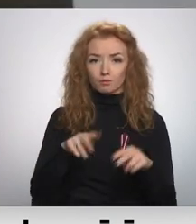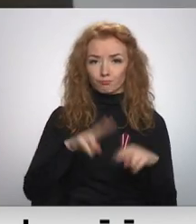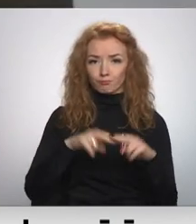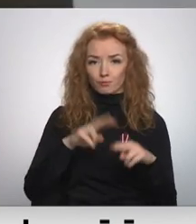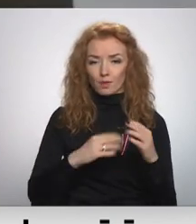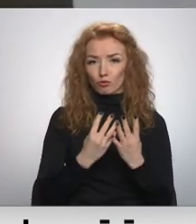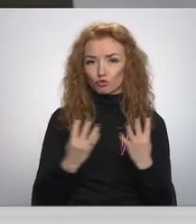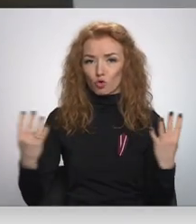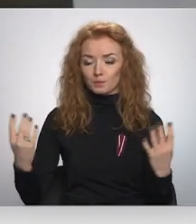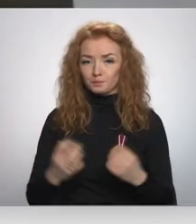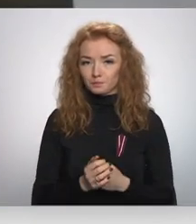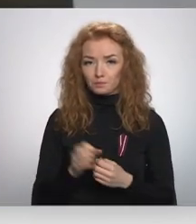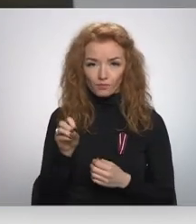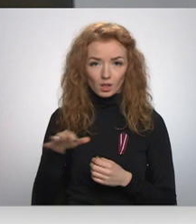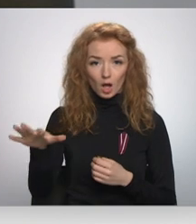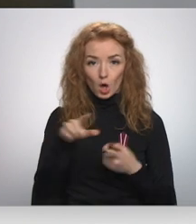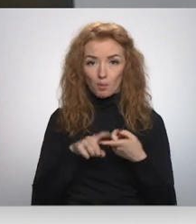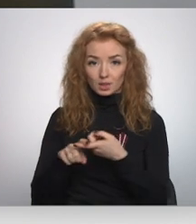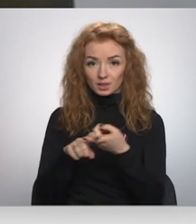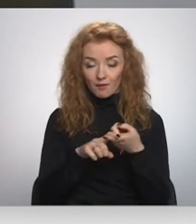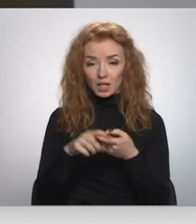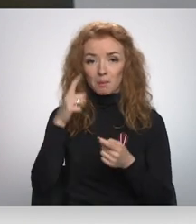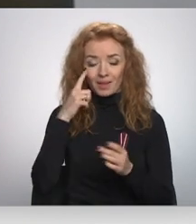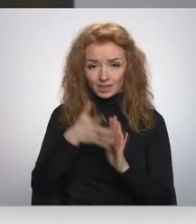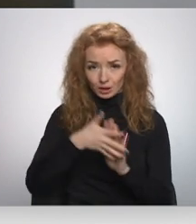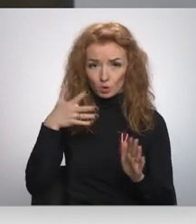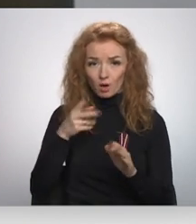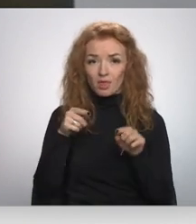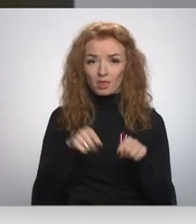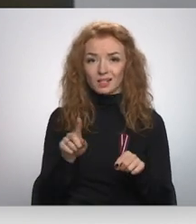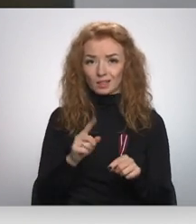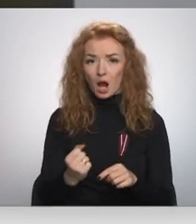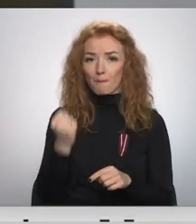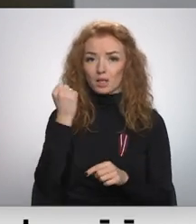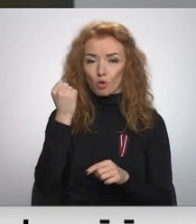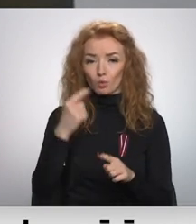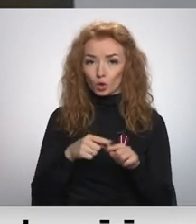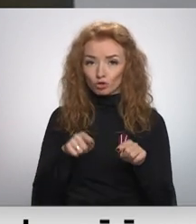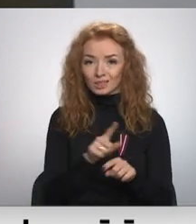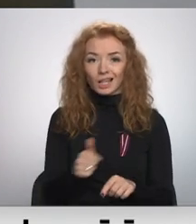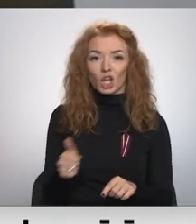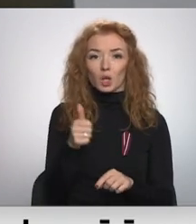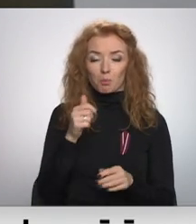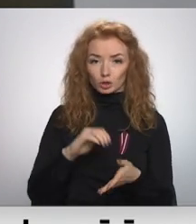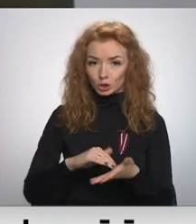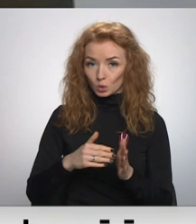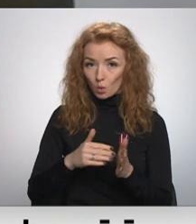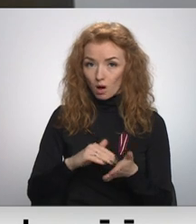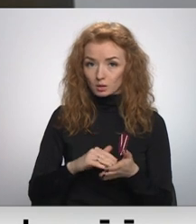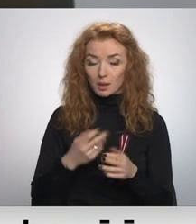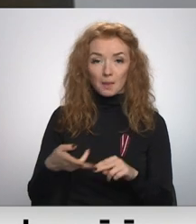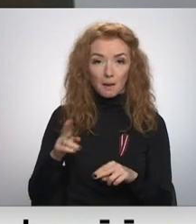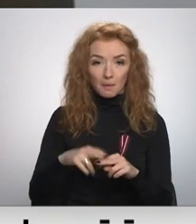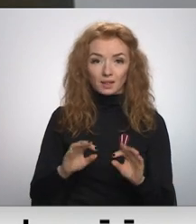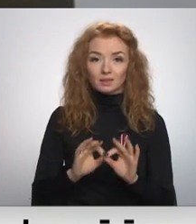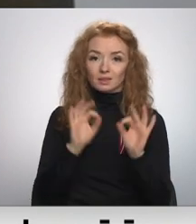ļoti svarīgi, ka Eiropas Savienība kopumā izprot gan to, ka šis ir hibrīd apdraudējums un tā ir īpaša situācija, Līdz ar to,